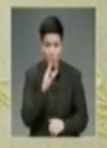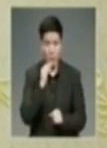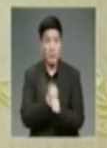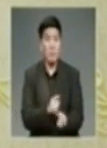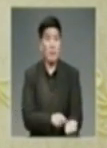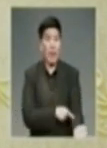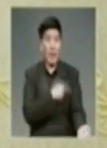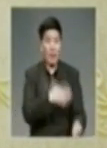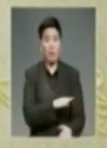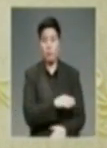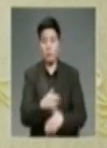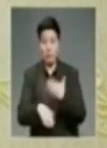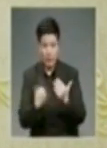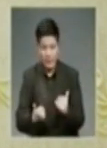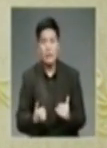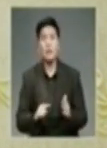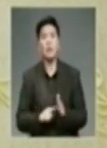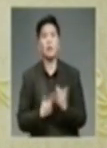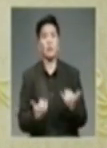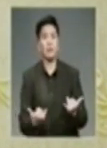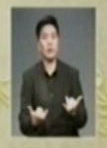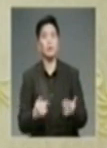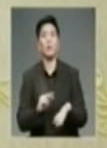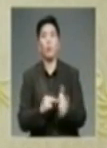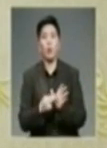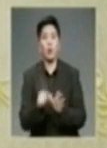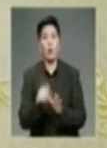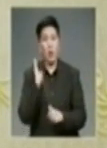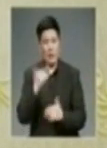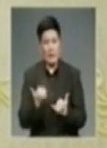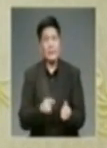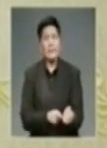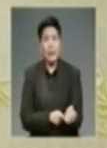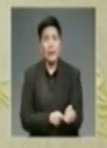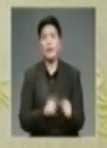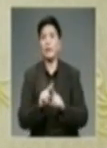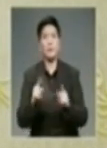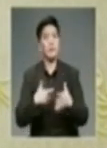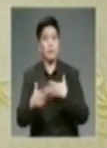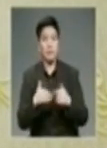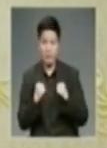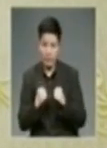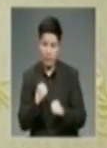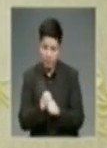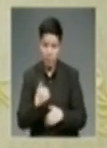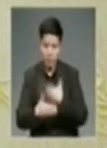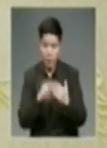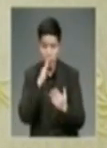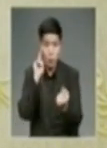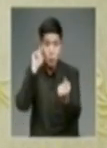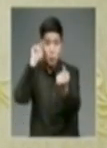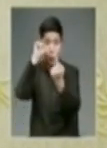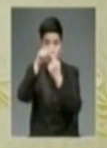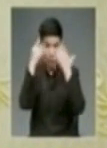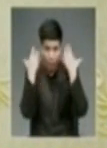นี้มันก็เริ่มเก็บเกี่ยวได้แล้ววันนี้เพิ่งมาเริ่มนะครับมันก็อาจจะช้าไปสักนิดหนึ่งแต่ก็จะพยายามเต็มที่นะครับเมื่อมันสำเร็จแล้วก็จะเกิด